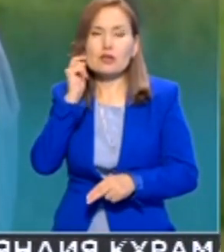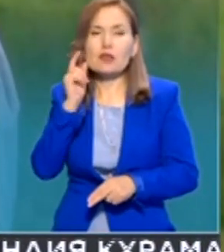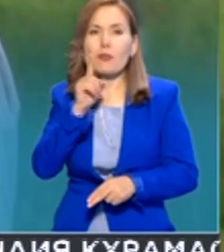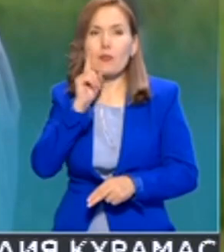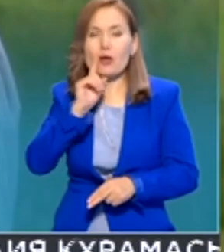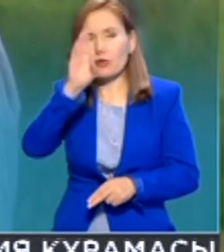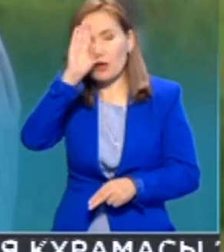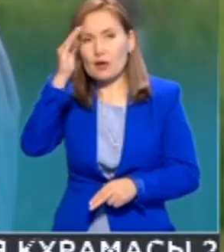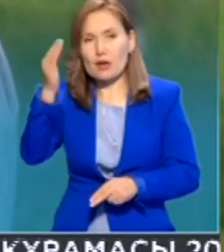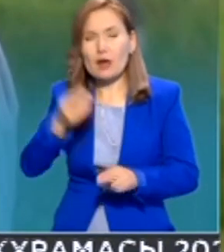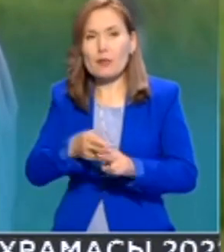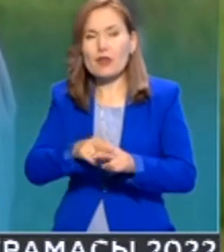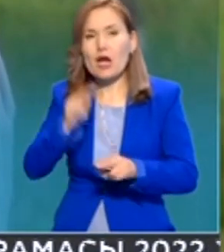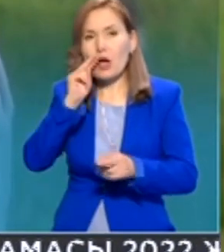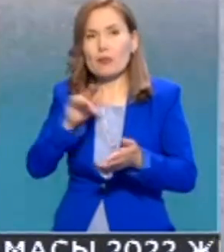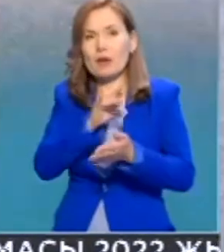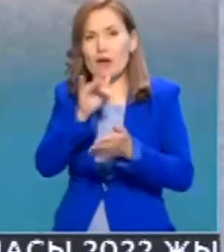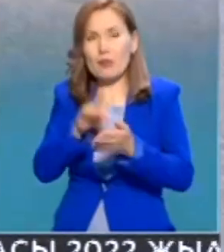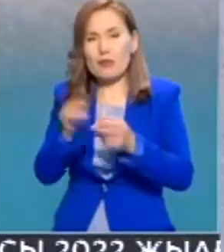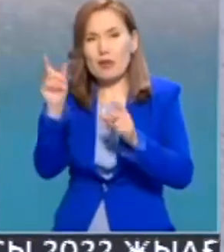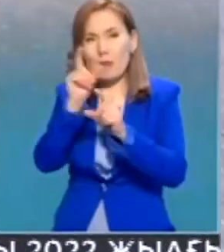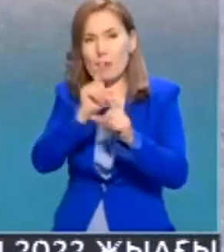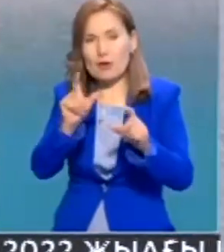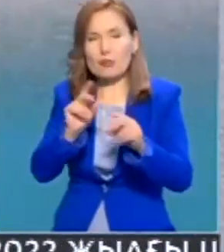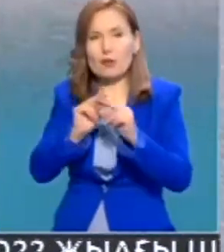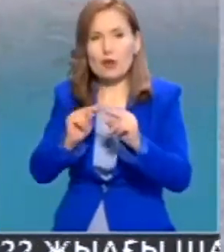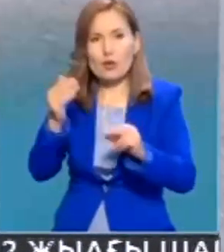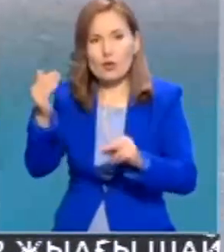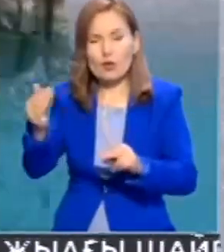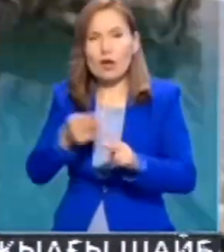қаласындағы нөмірі 127 орта мектепте мұғалім.